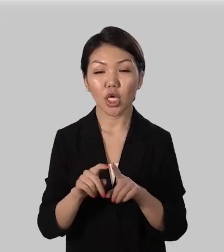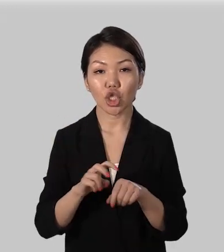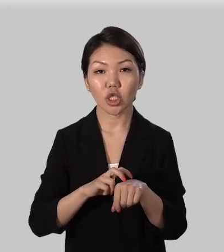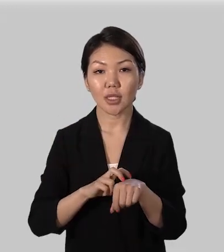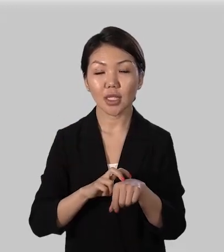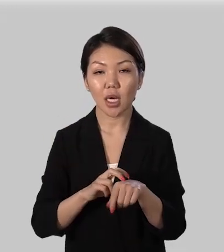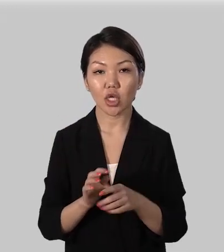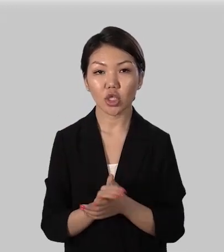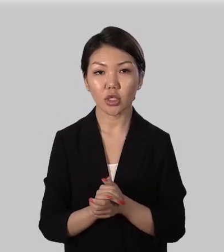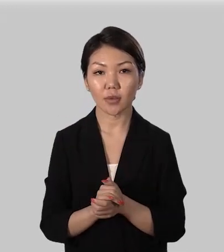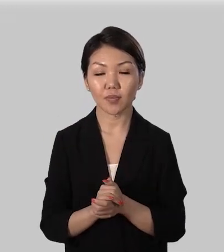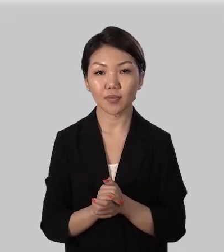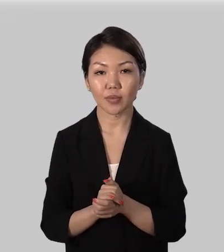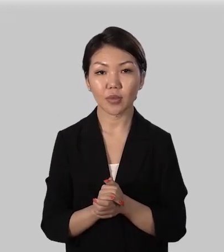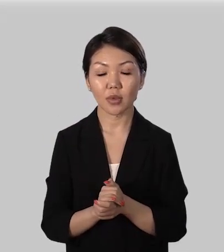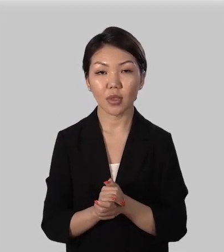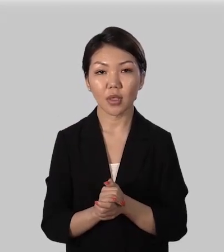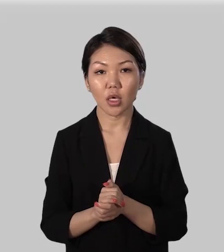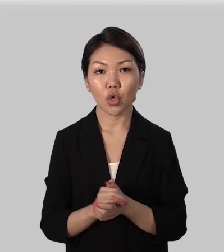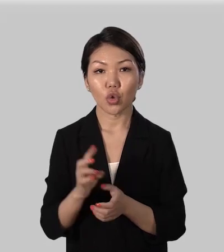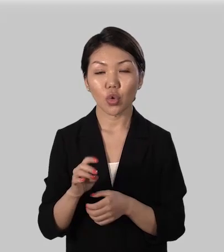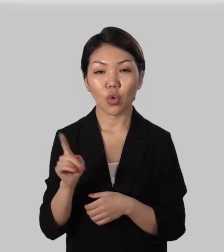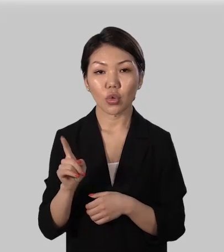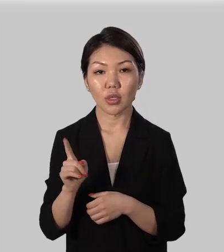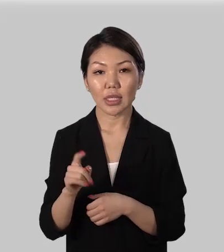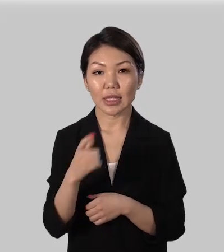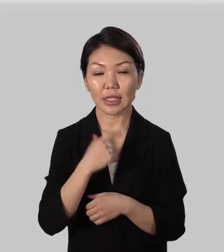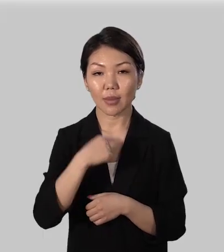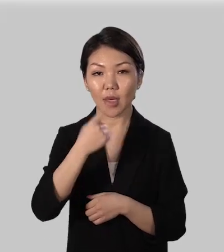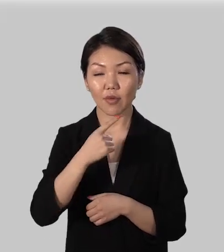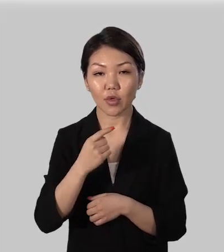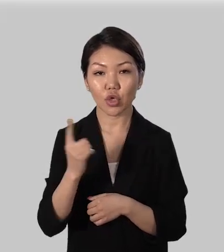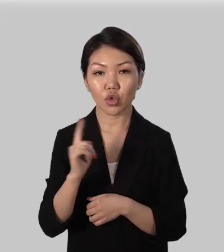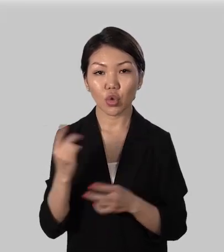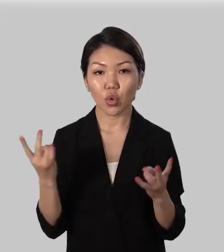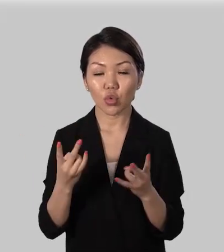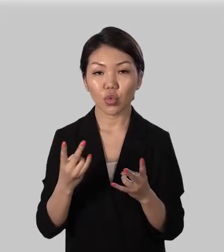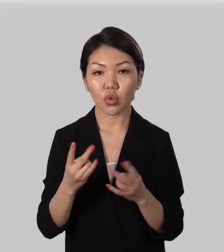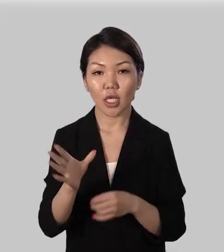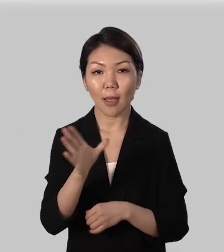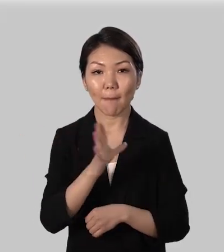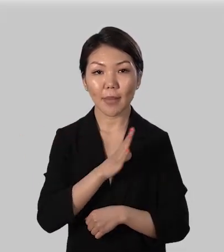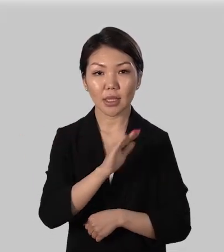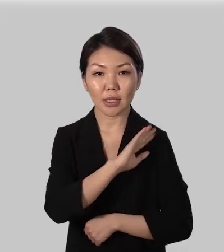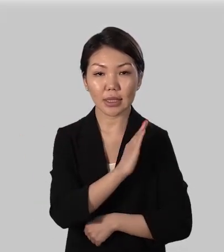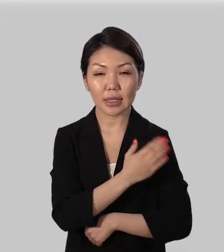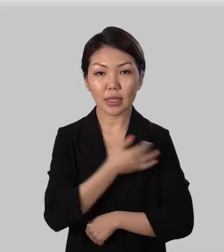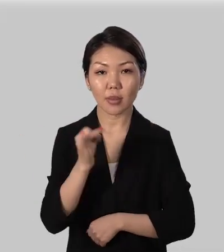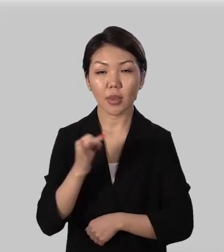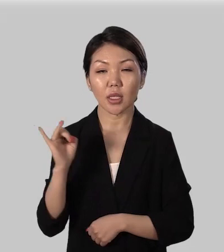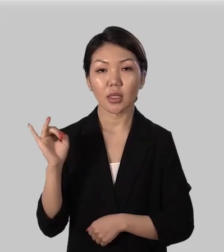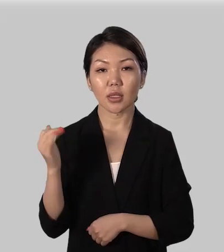быть сильным и смелым и как у самого настоящего героя у него очень доброе